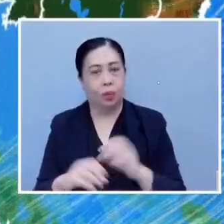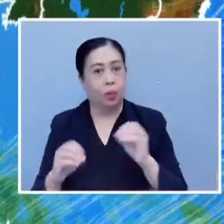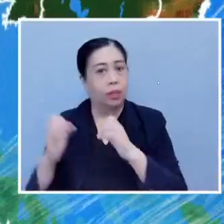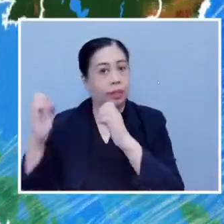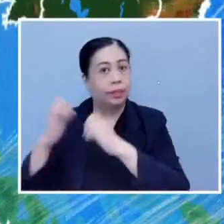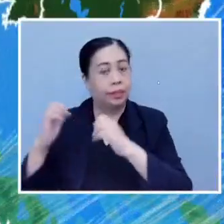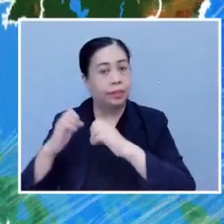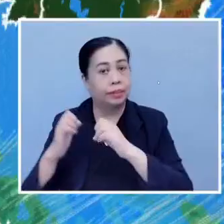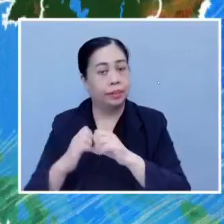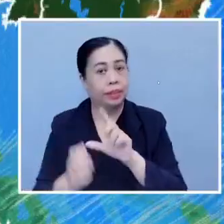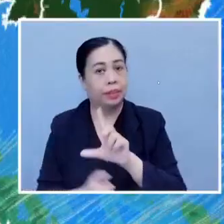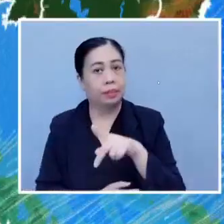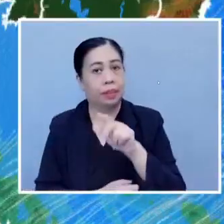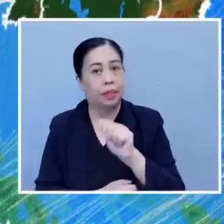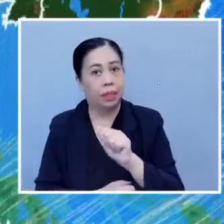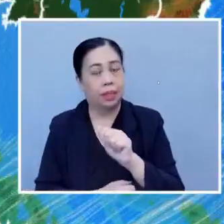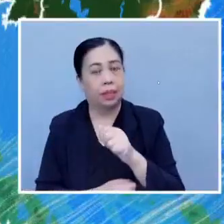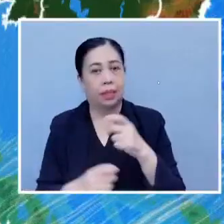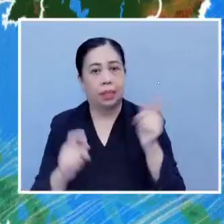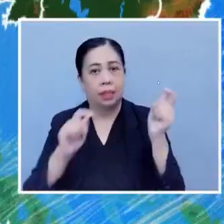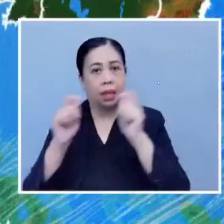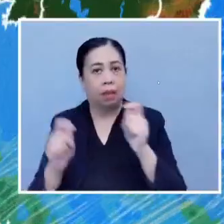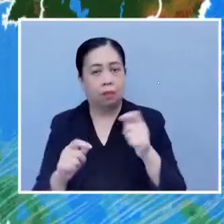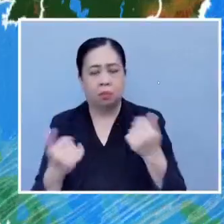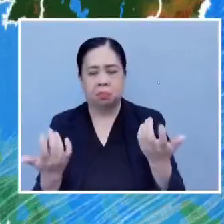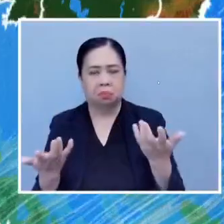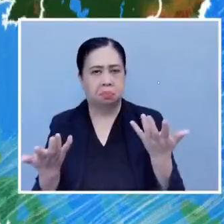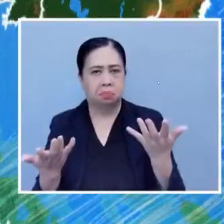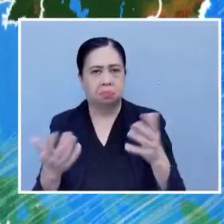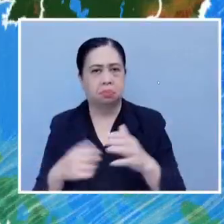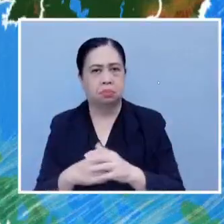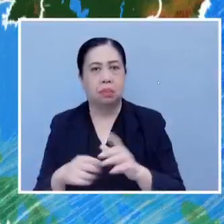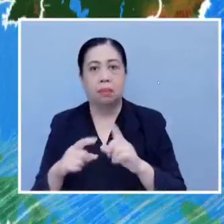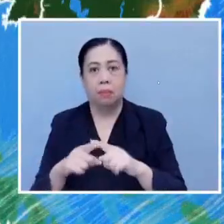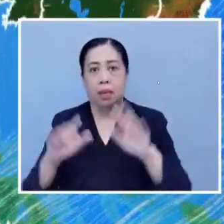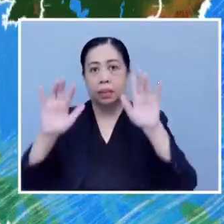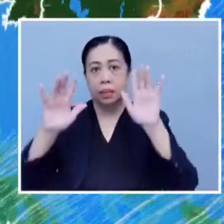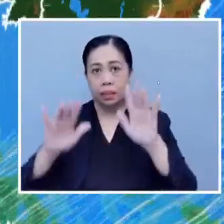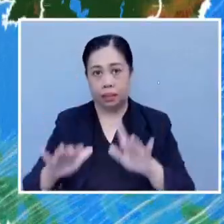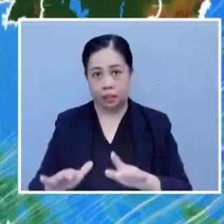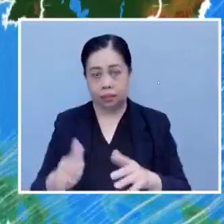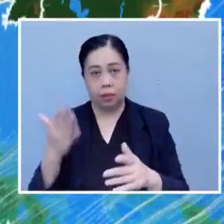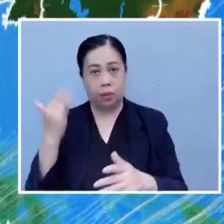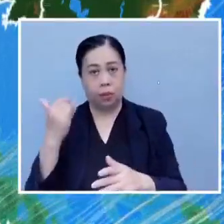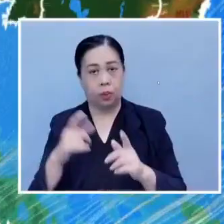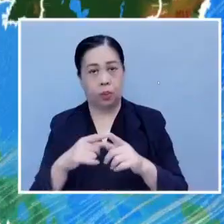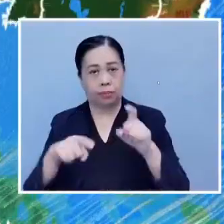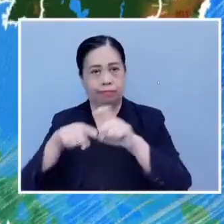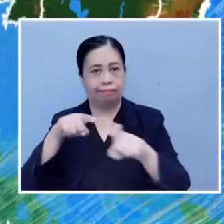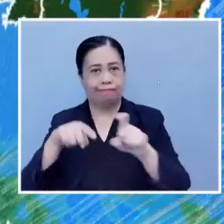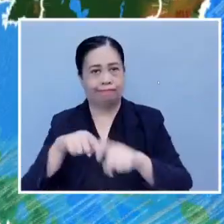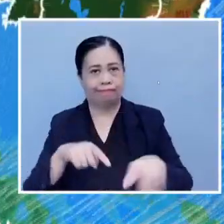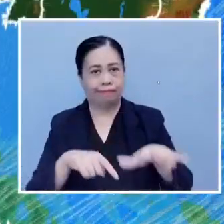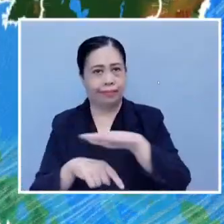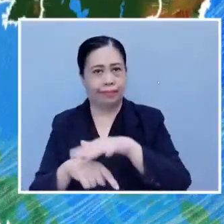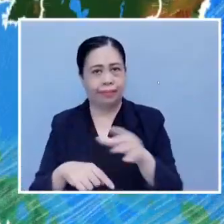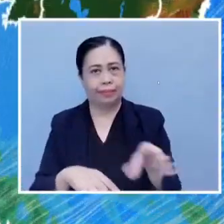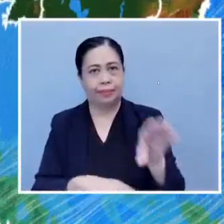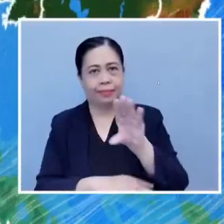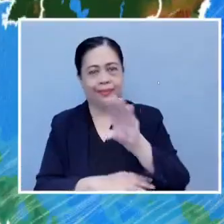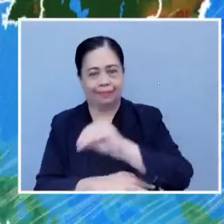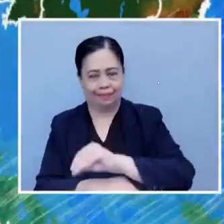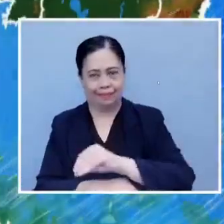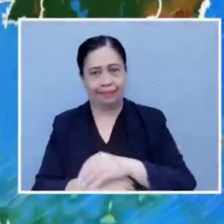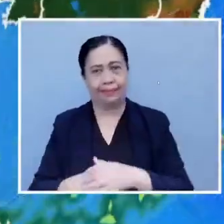inaasahang low pressure area o bagyo ngayong weekend, pero may mga pag-ulan pa rin dahil sa thunderstorms, lalo po sa hapon at sa